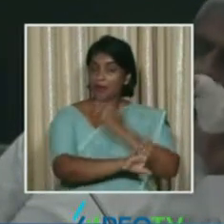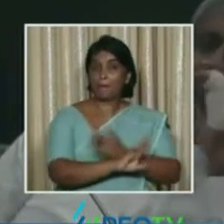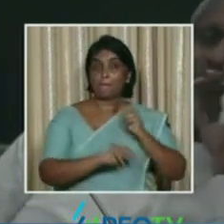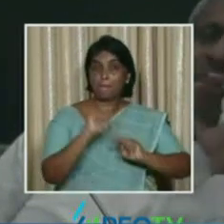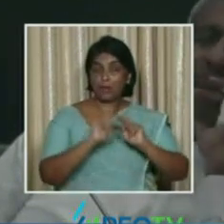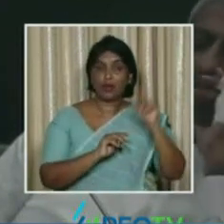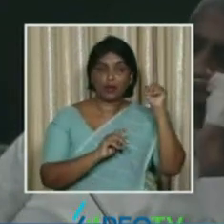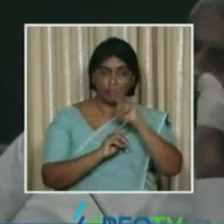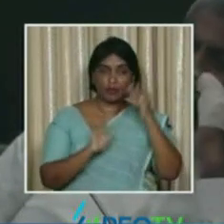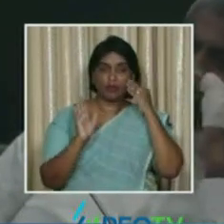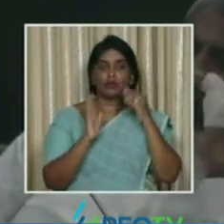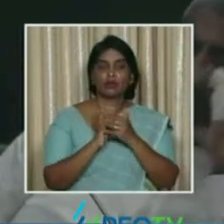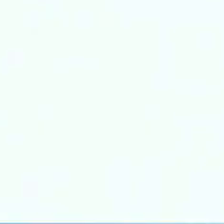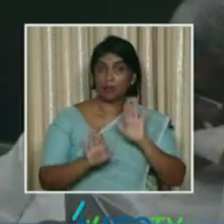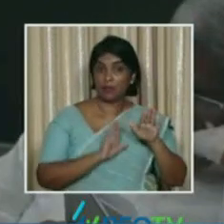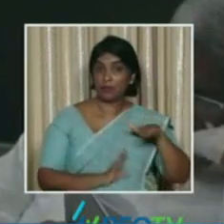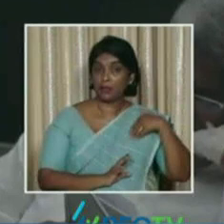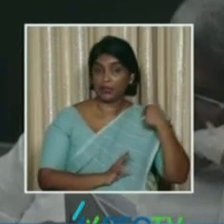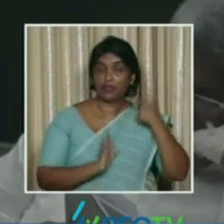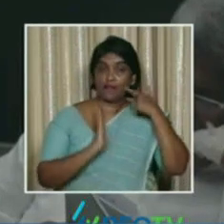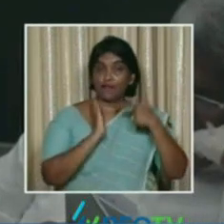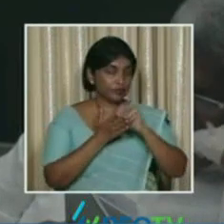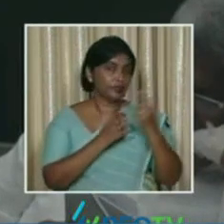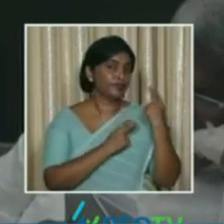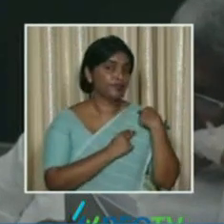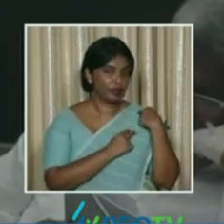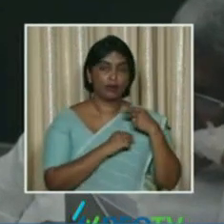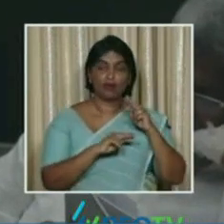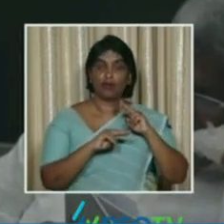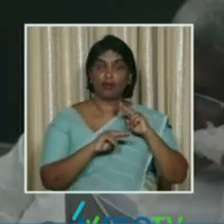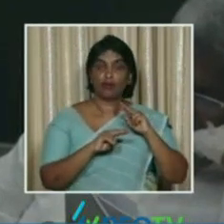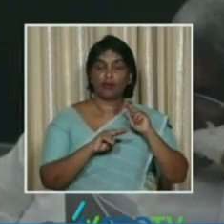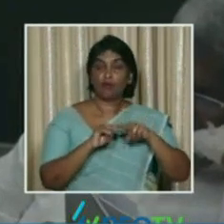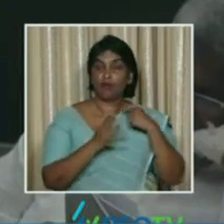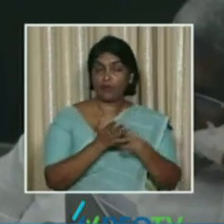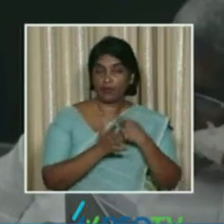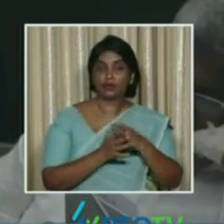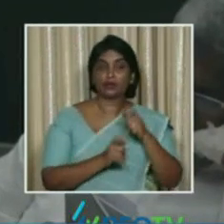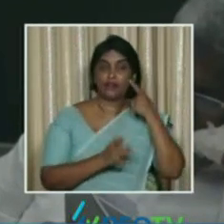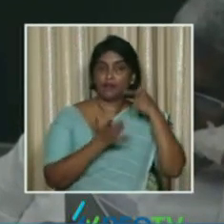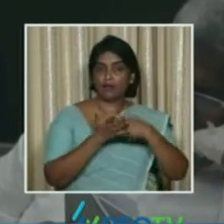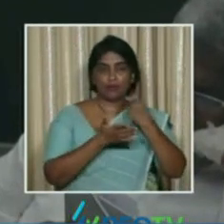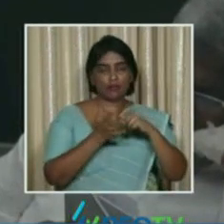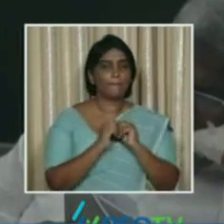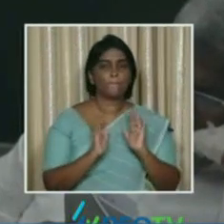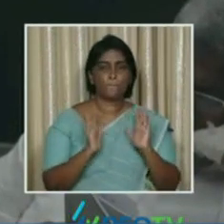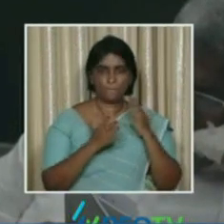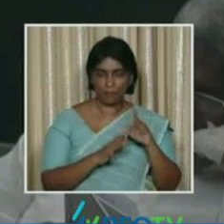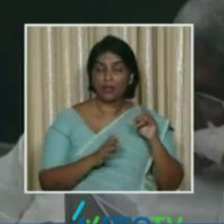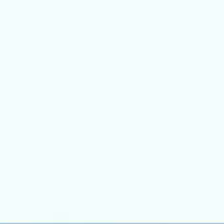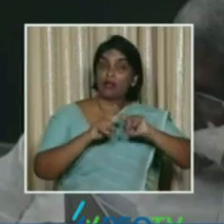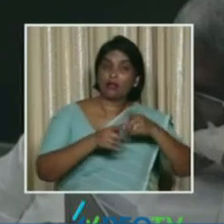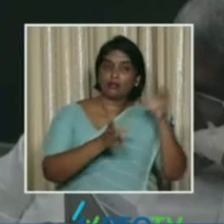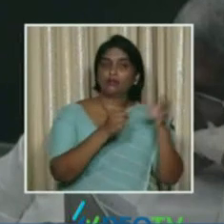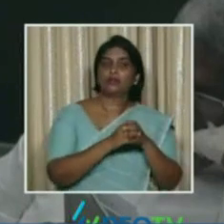පළවෙනි සතියේ ඉඳලා මේ කාරණයට මැදිහත් වෙලා හිටියා ප්‍රශ්න පත්‍රයක් බාරව ඉන්න මහාචාර්යවරු ප්‍රශ්න පත්‍ර 10ක කටයුතු ආරම්භ කරන්න කටයුතු කළා තිනවා අනිත්